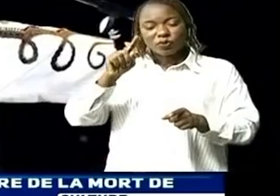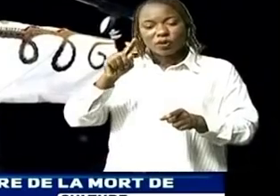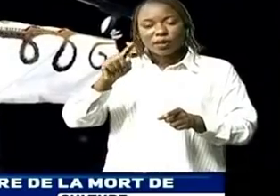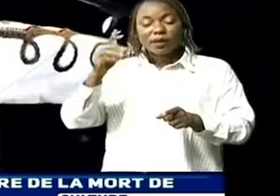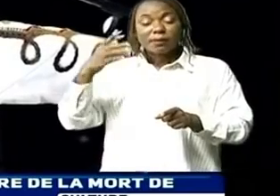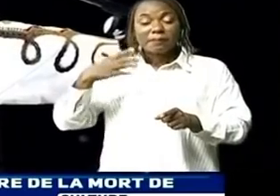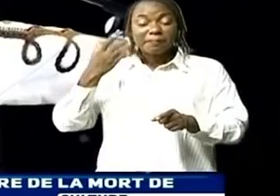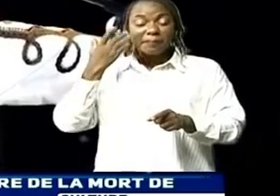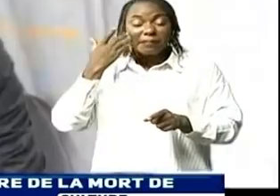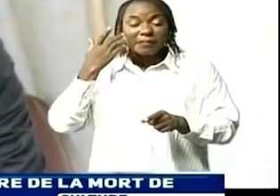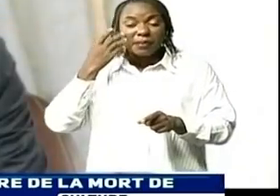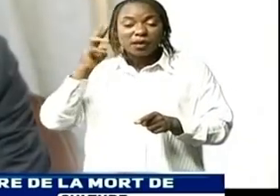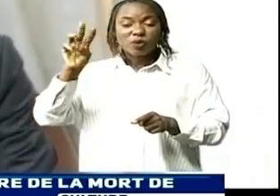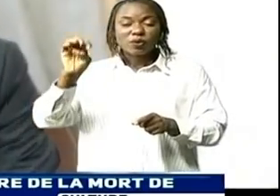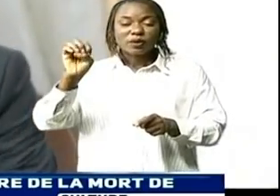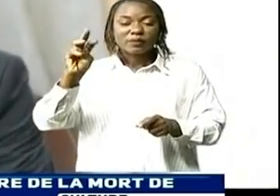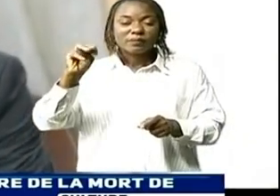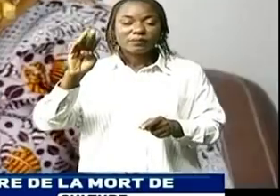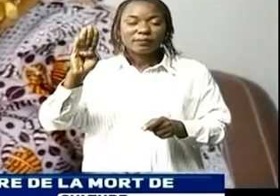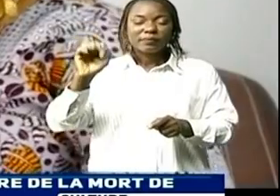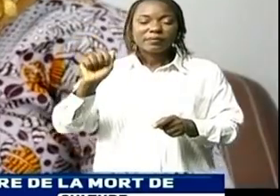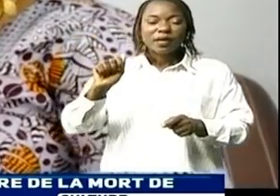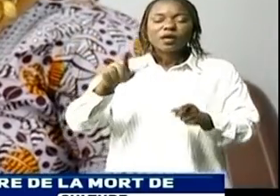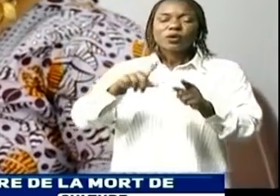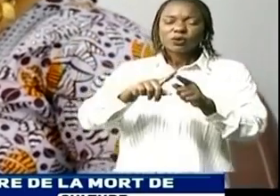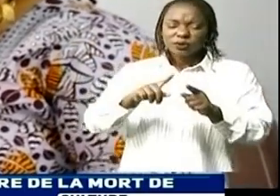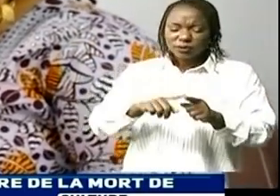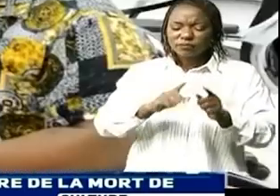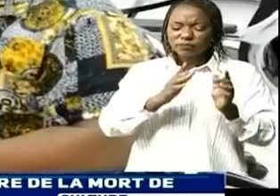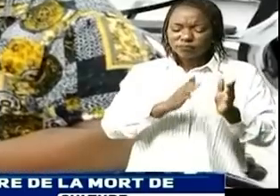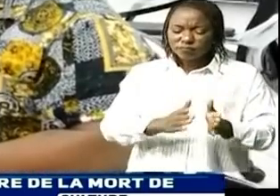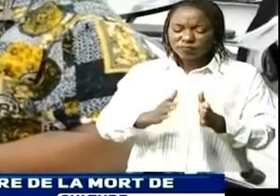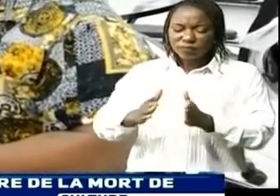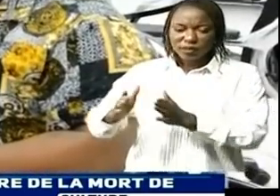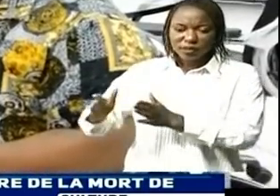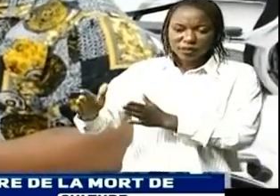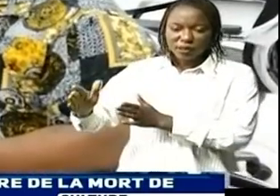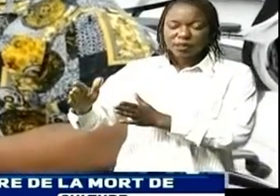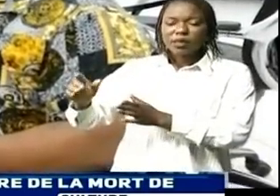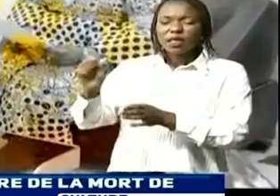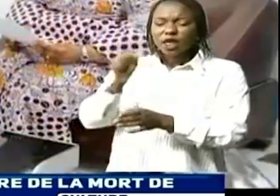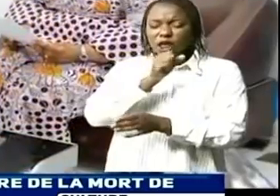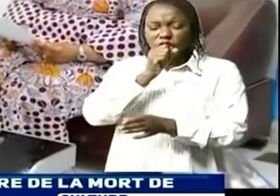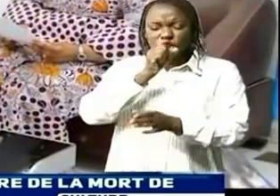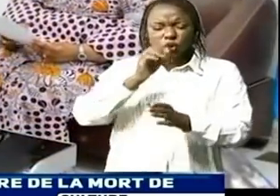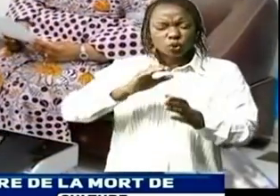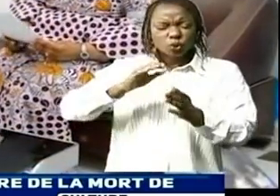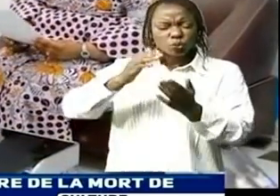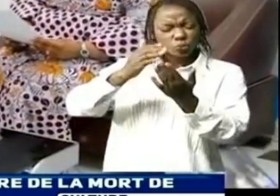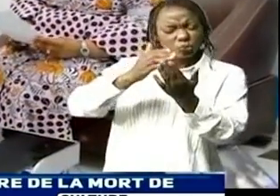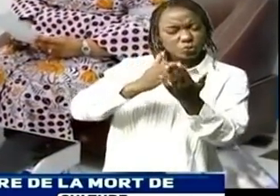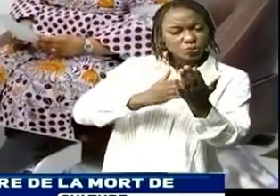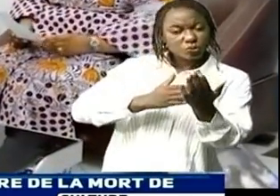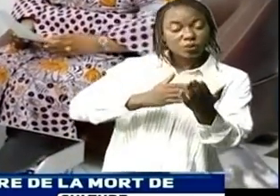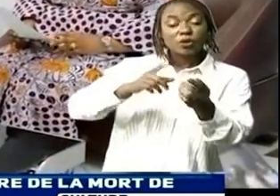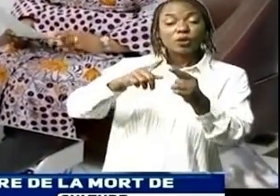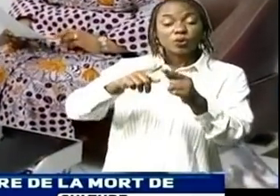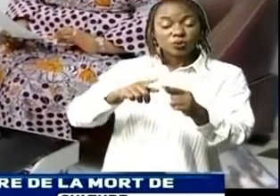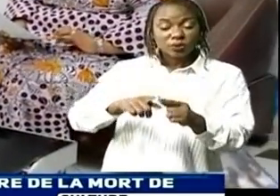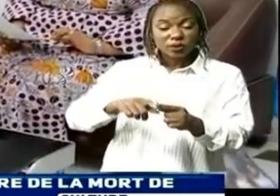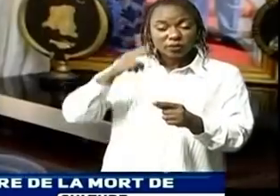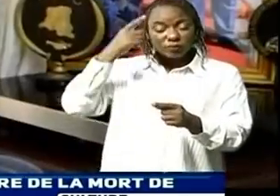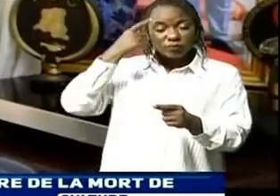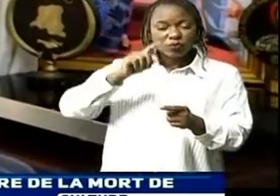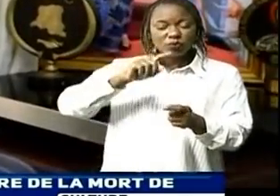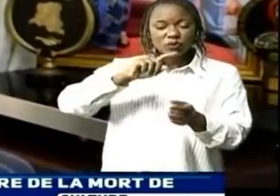chargé de préparer un répertoire des chansons célèbres de la star décédée depuis 6 ans, répertoire qui sera